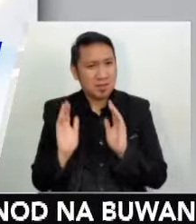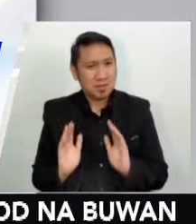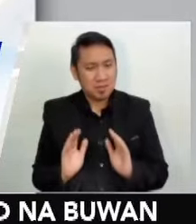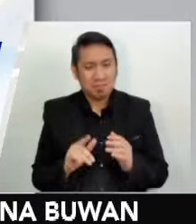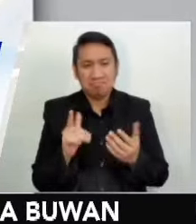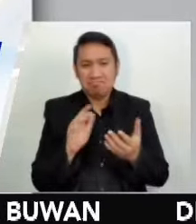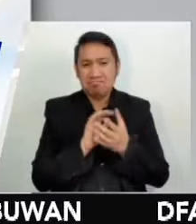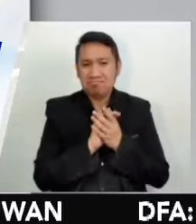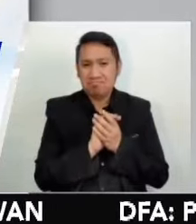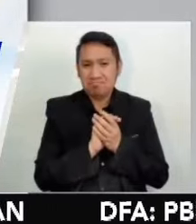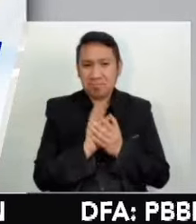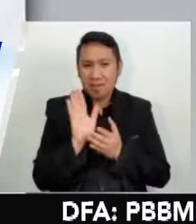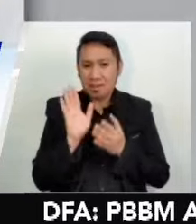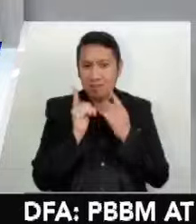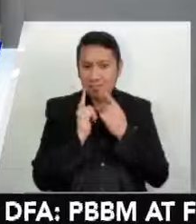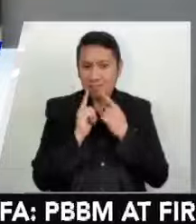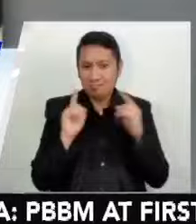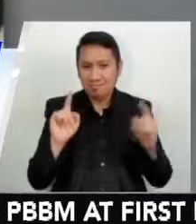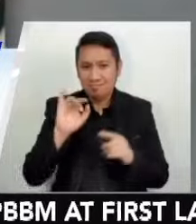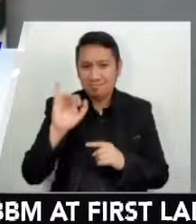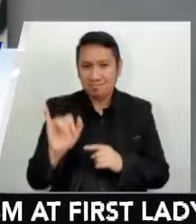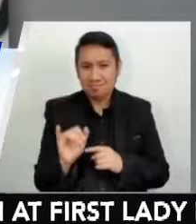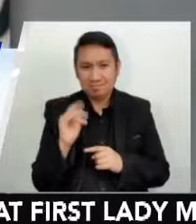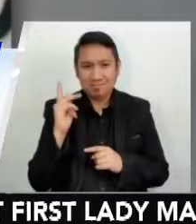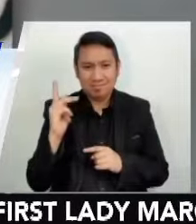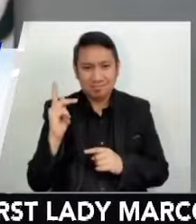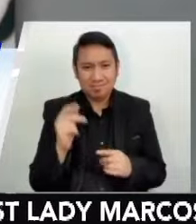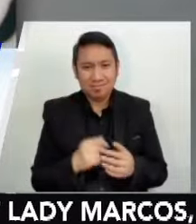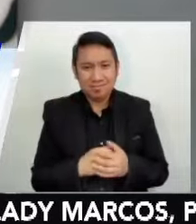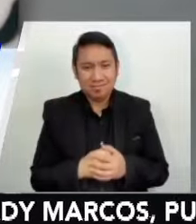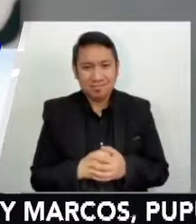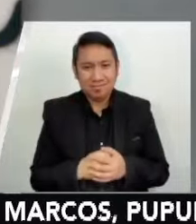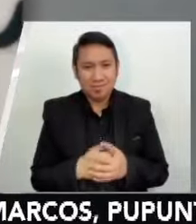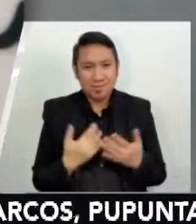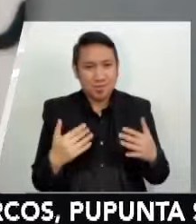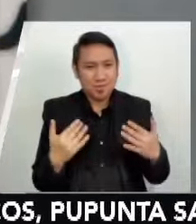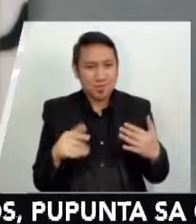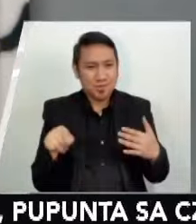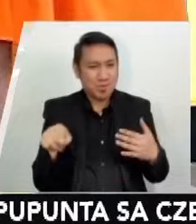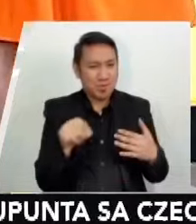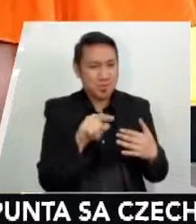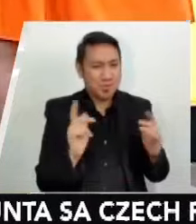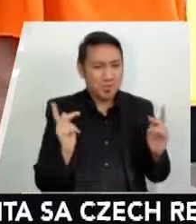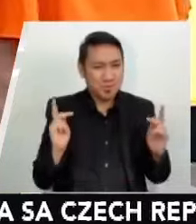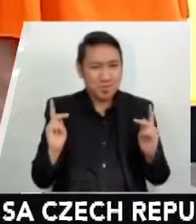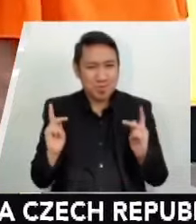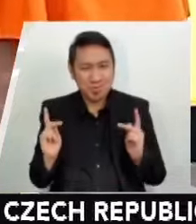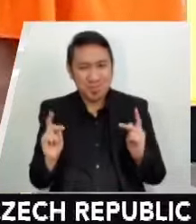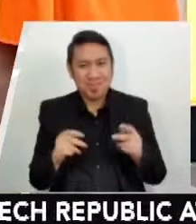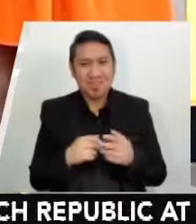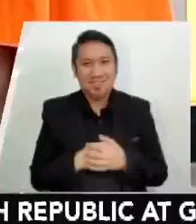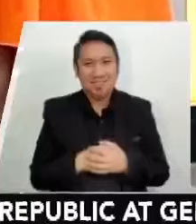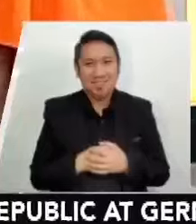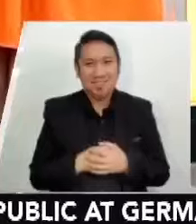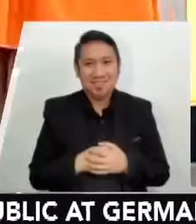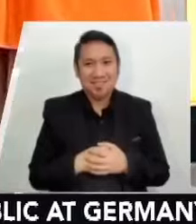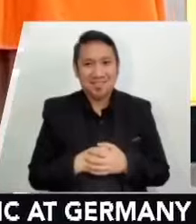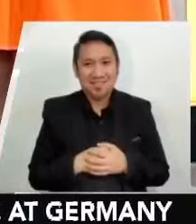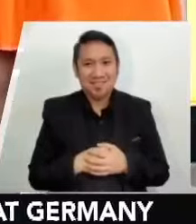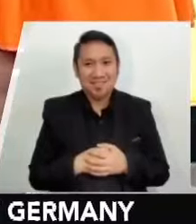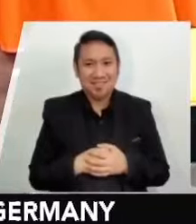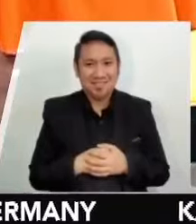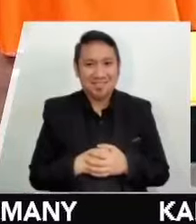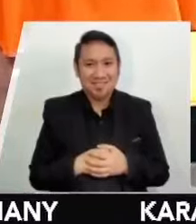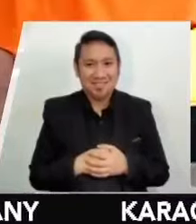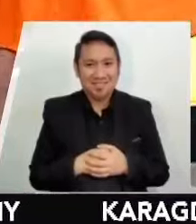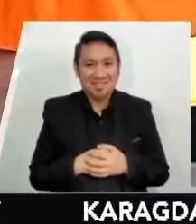Congrats, JK! May kinikilig sa tabi ko! Sanya chu! Happy birthday! Chukahe! Actually, ang gwapo niya